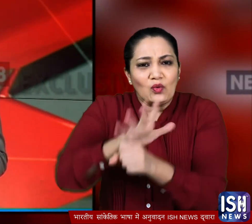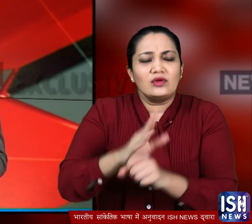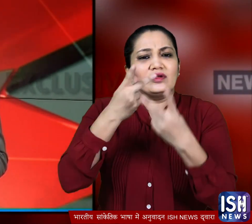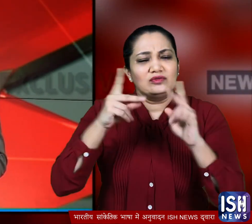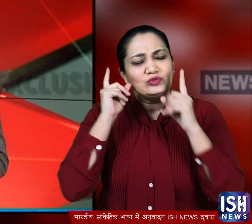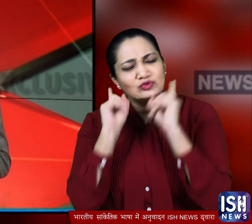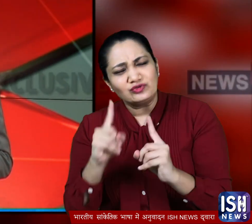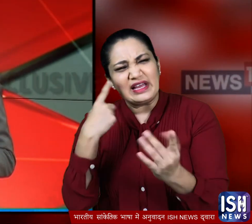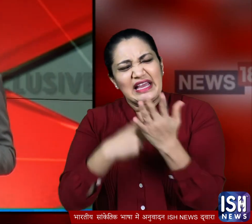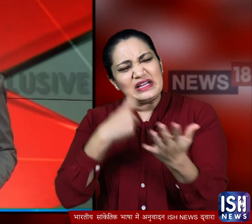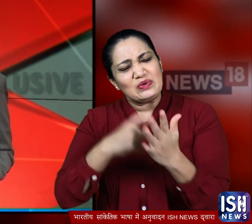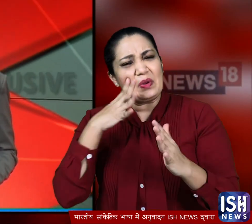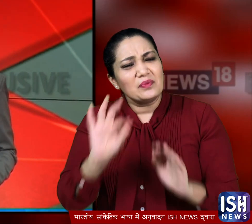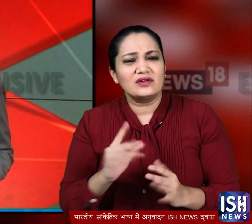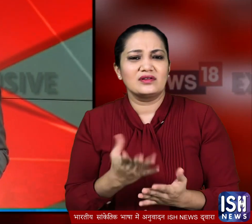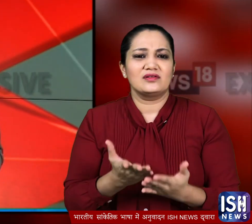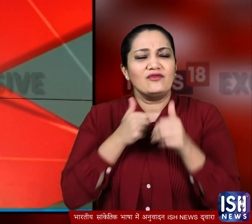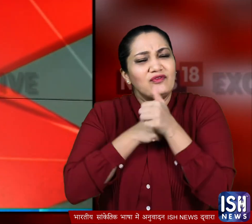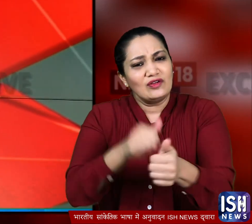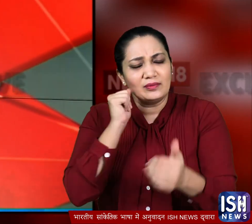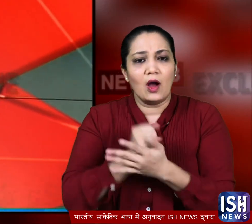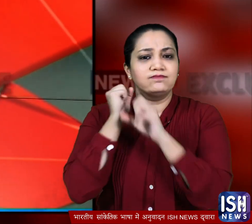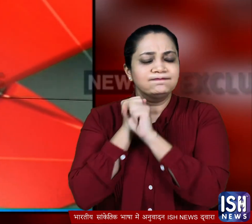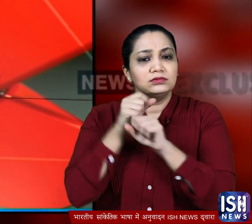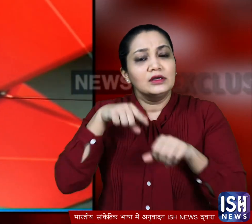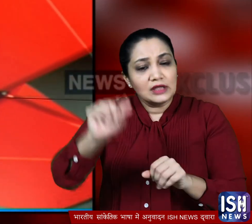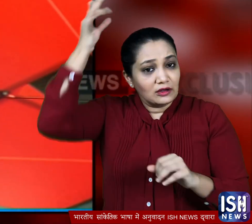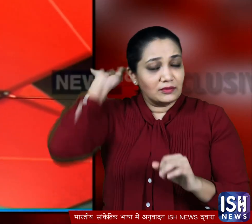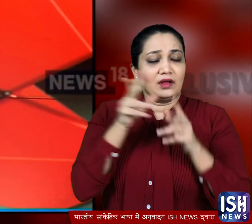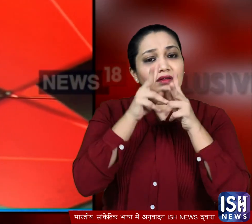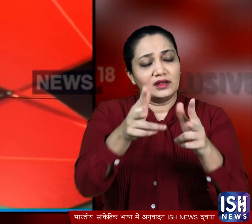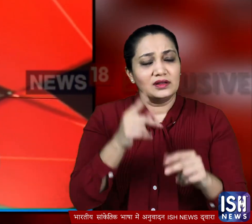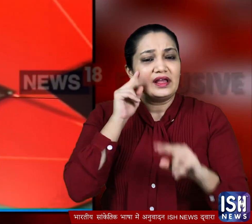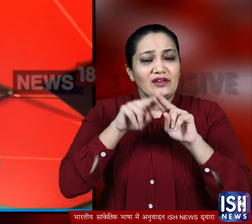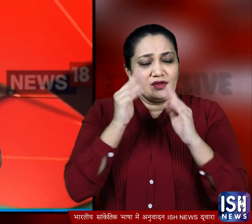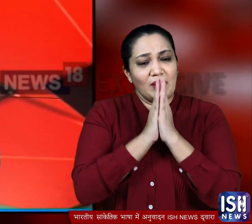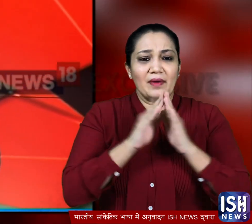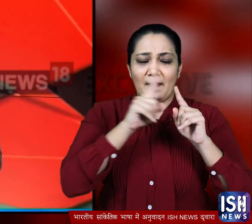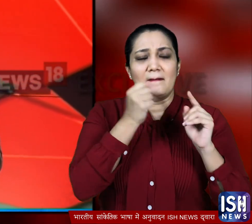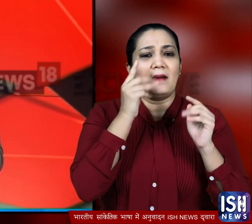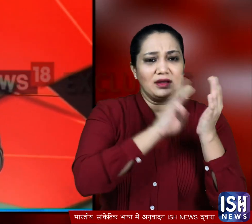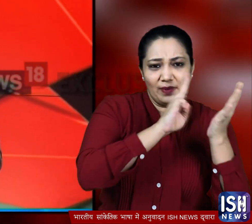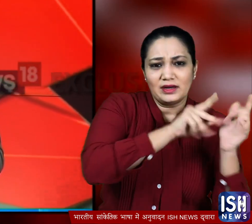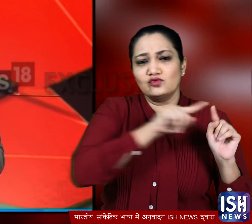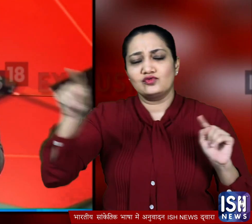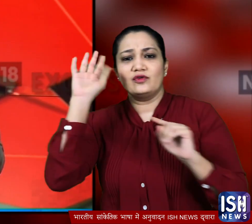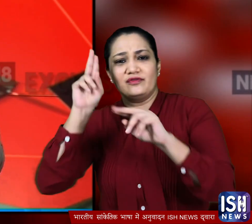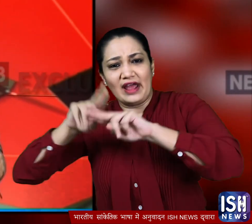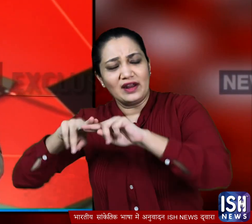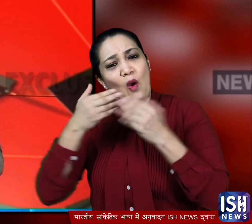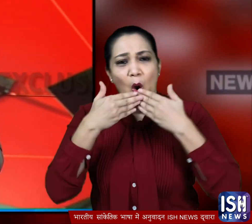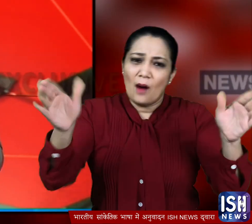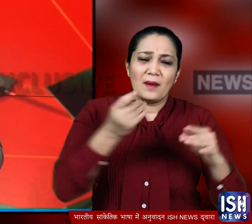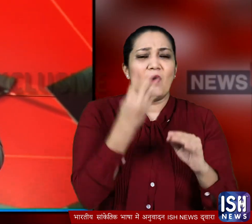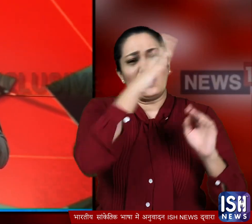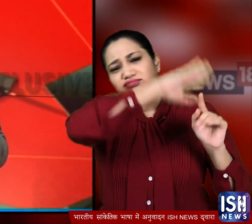की वजह से अनुशासन में रहना और भी जरूरी है, जिसके लिए हनुमानगढ़ी मंदिर के महंत ने भी कहा कि जब मंदिर सोमवार से शुक्रवार तक सुबह से शाम तक खुला